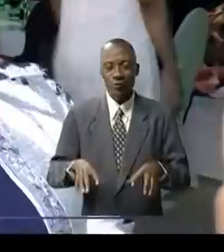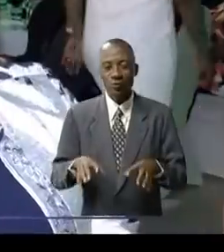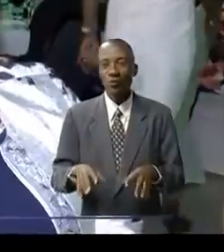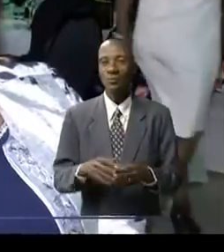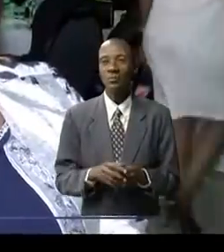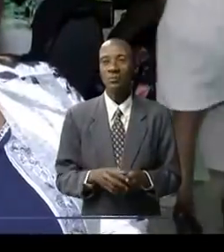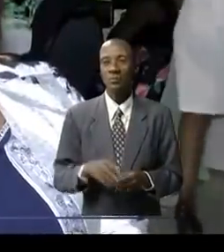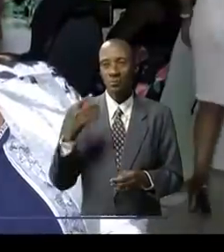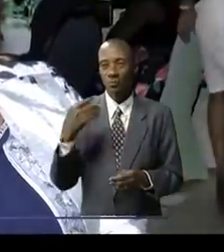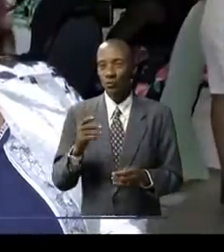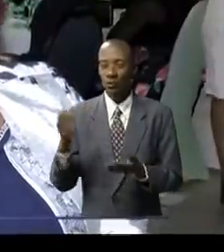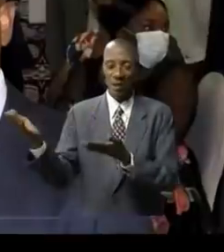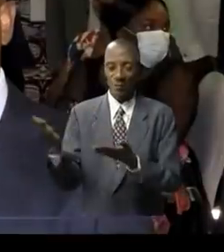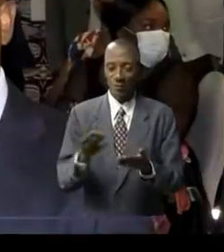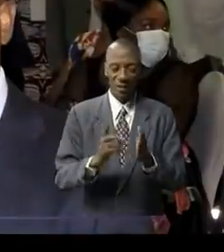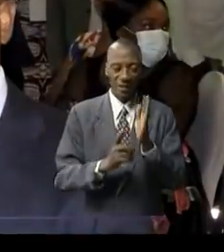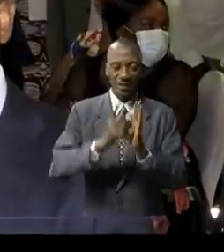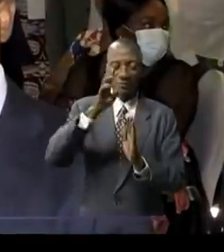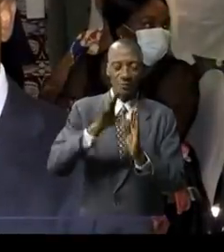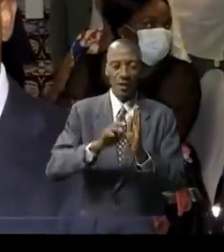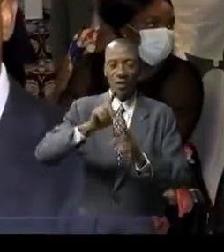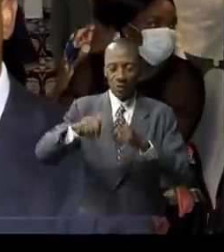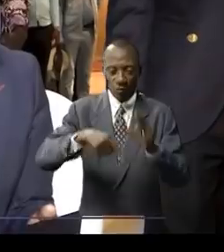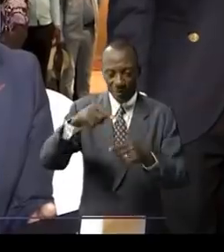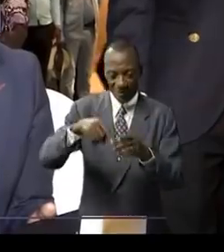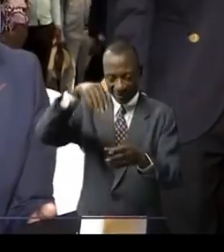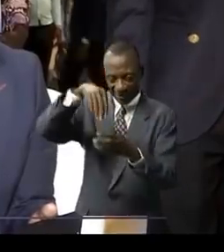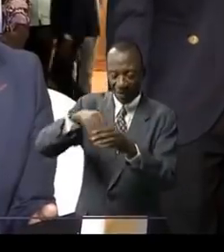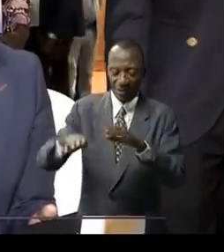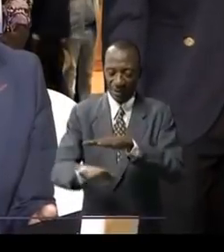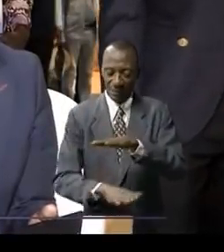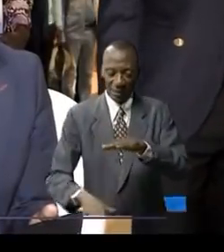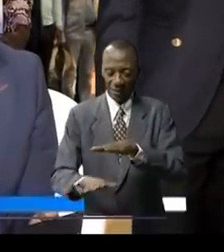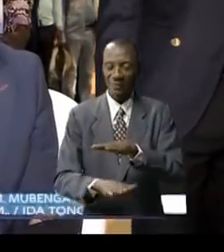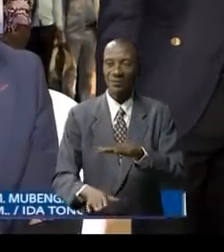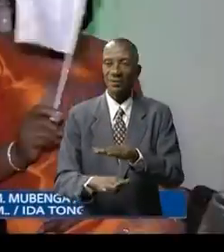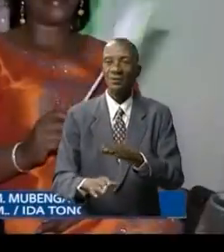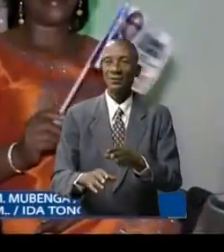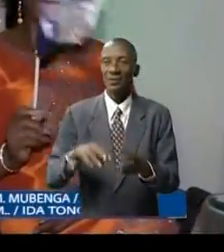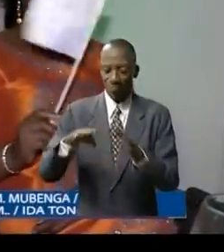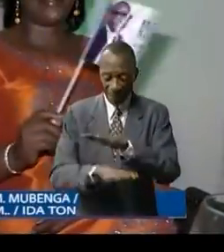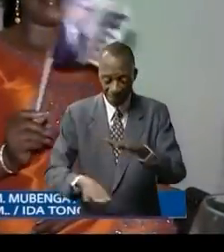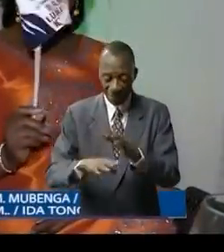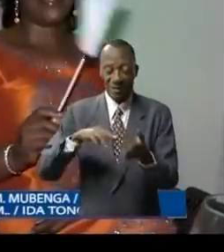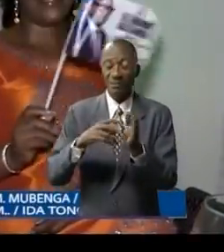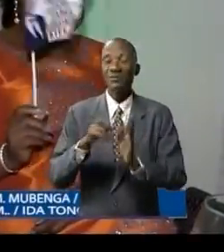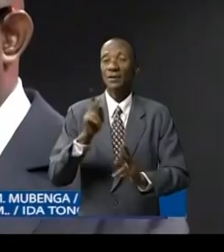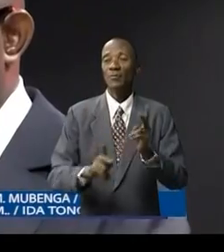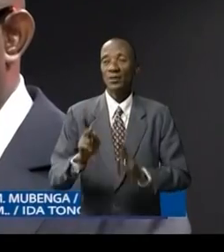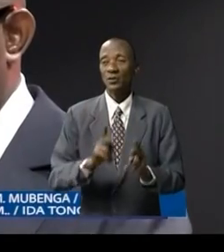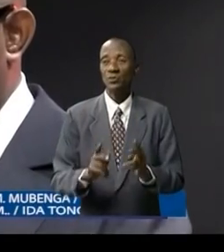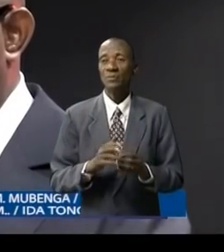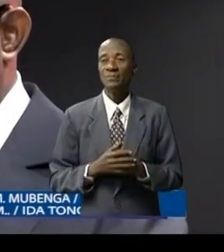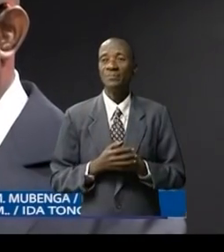ce développement à la base. Je peux d'ores et déjà annoncer que ce sont des travaux qui vont commencer